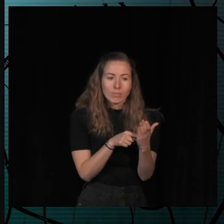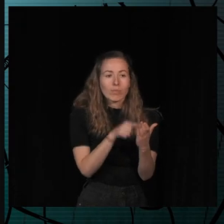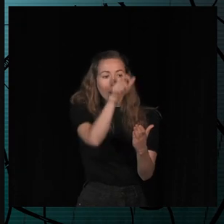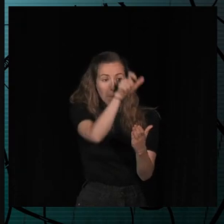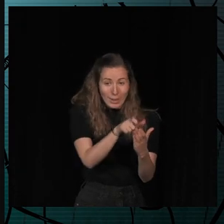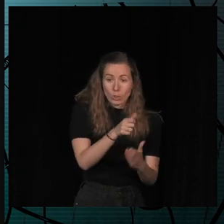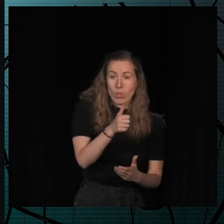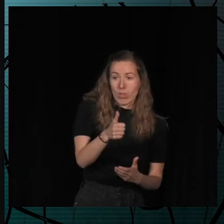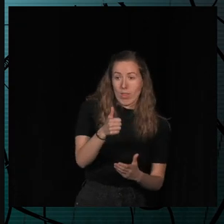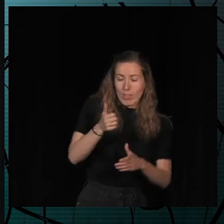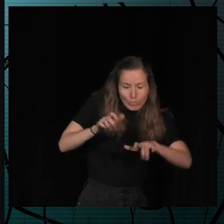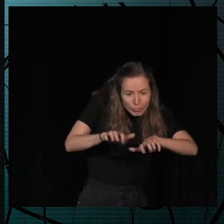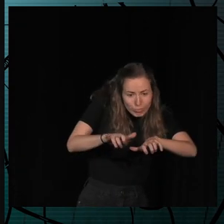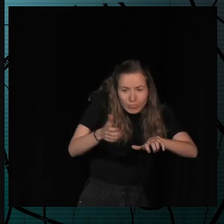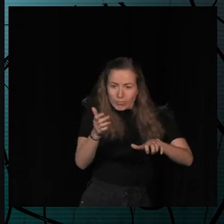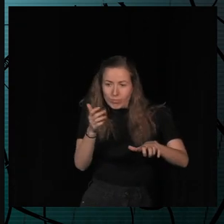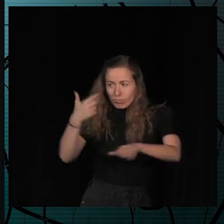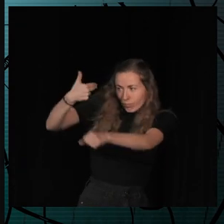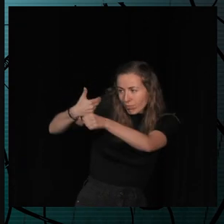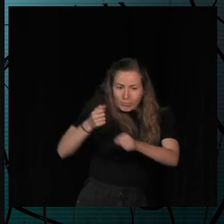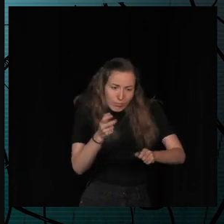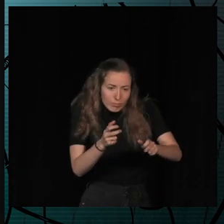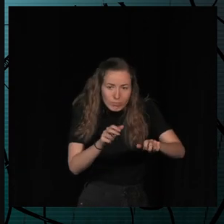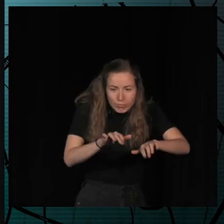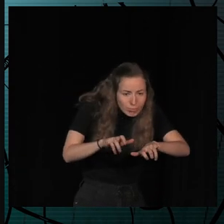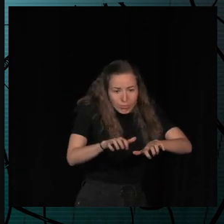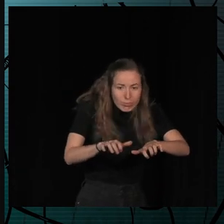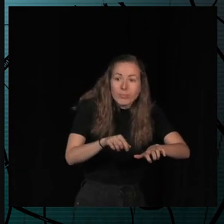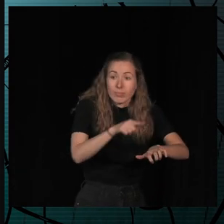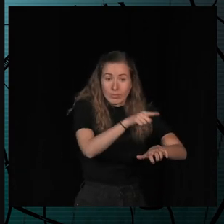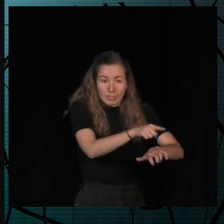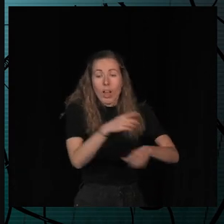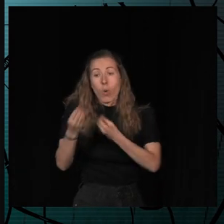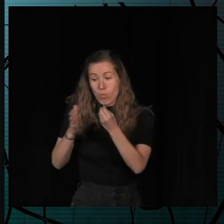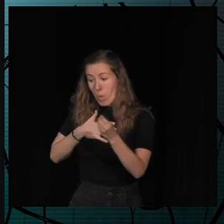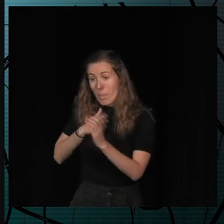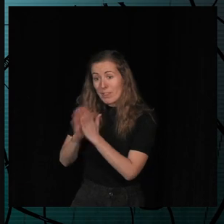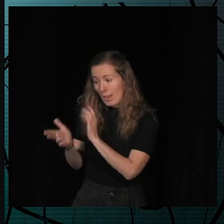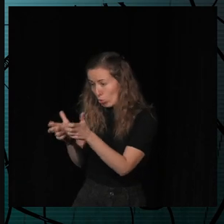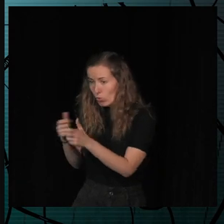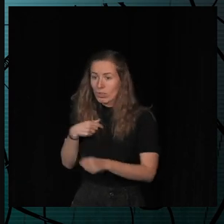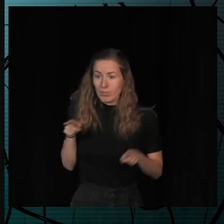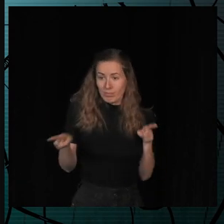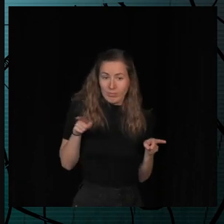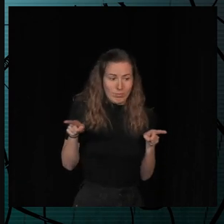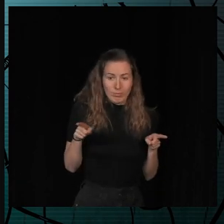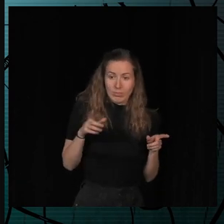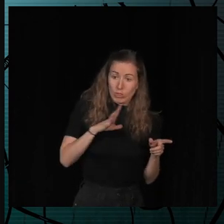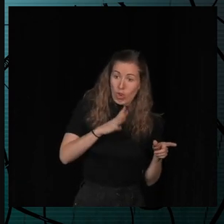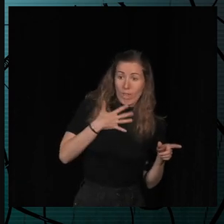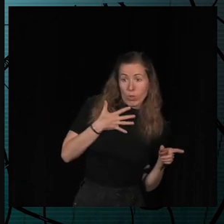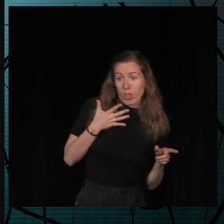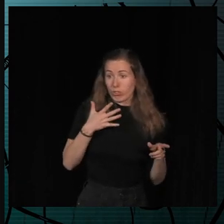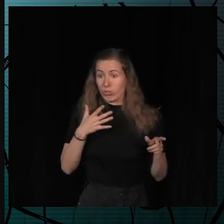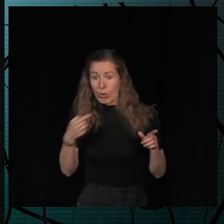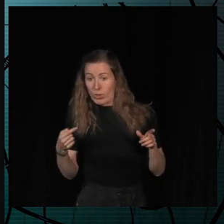joueur jouer que moi à jouer je suis expérimentaliste he nous on prend des petites choses et et on a comparé ça et et